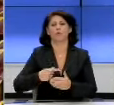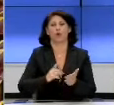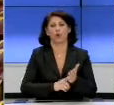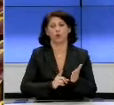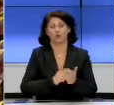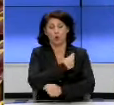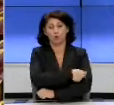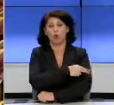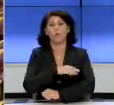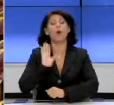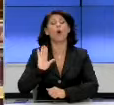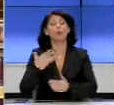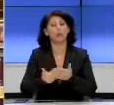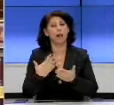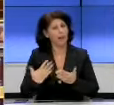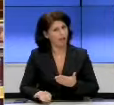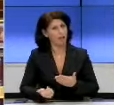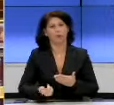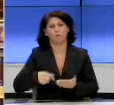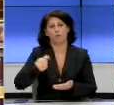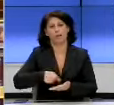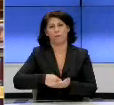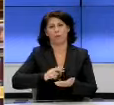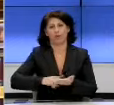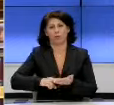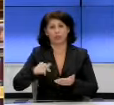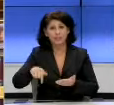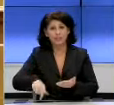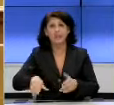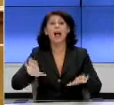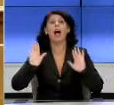αποδείξουν ότι έχουν ασφαλιστική ενημερότητα. Φανταστείτε σήμερα να μην είχε γίνει αυτό.